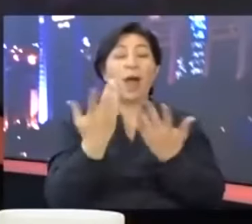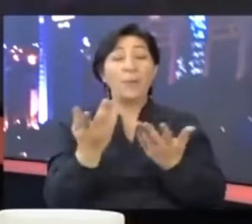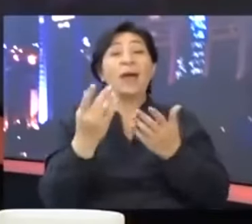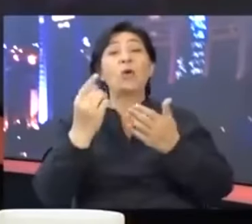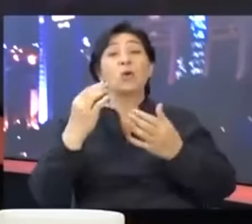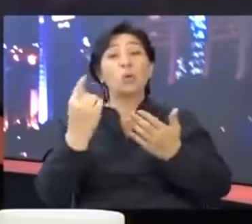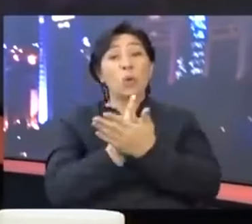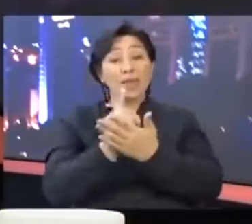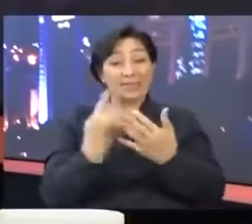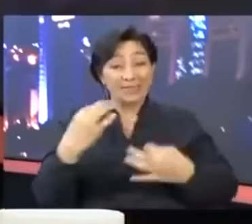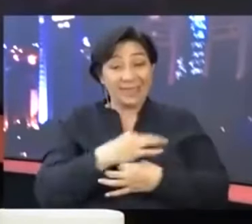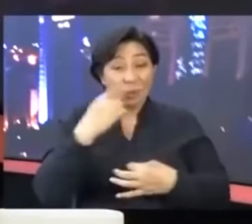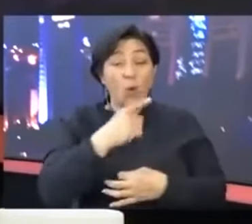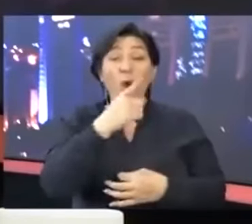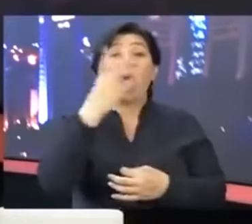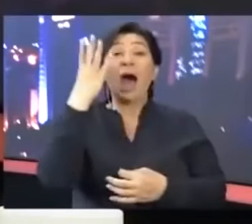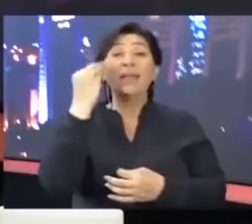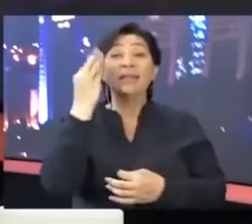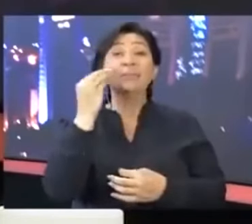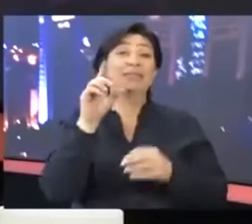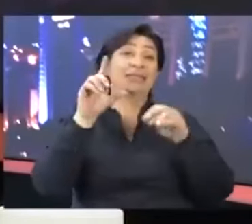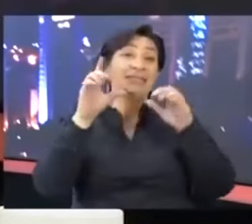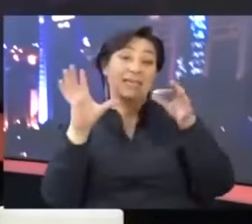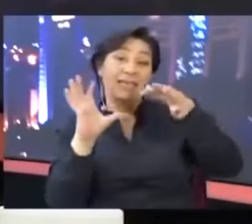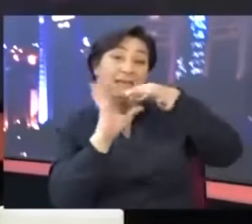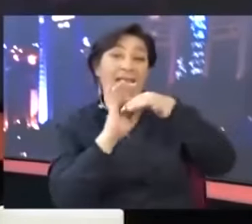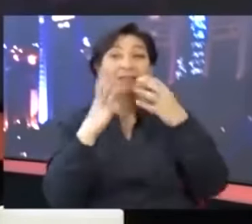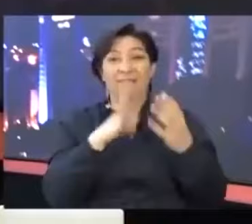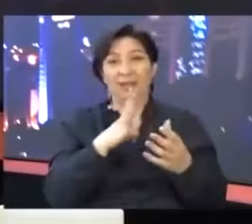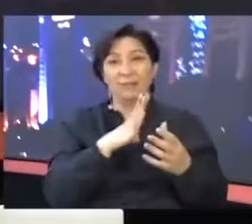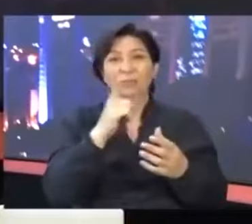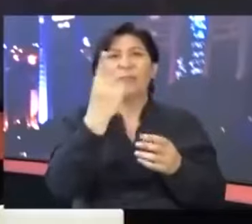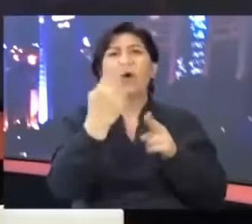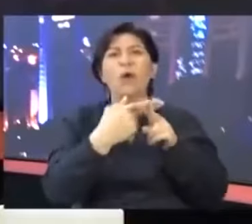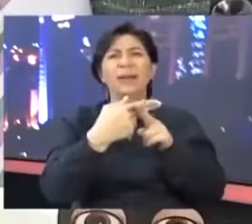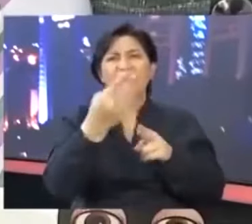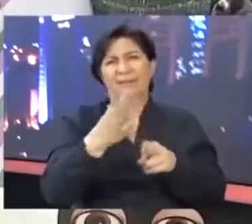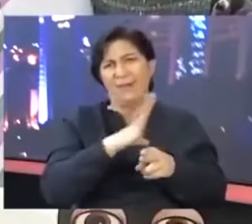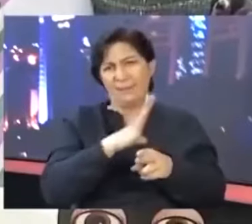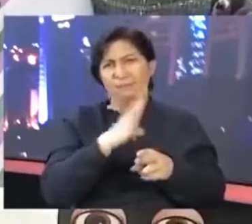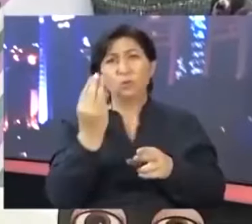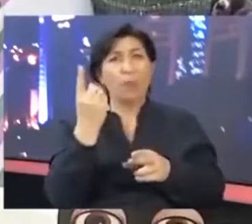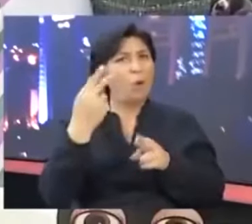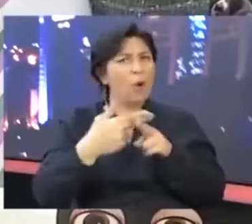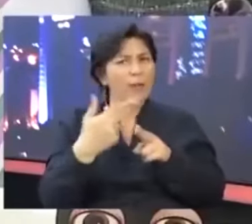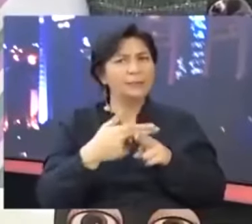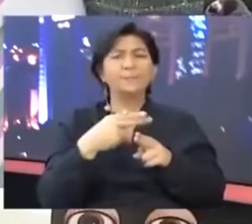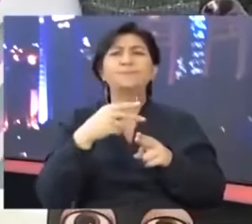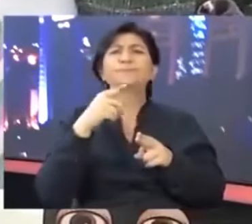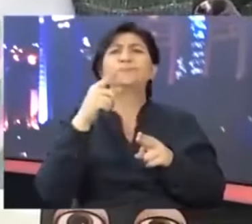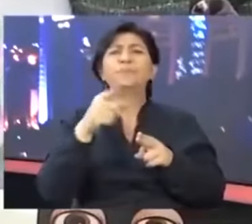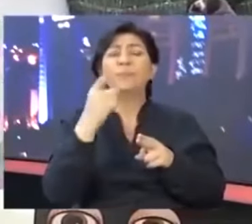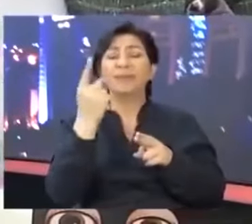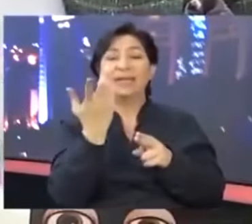Kur'an'a saygı göstermek onun manasını anlamakla ilişkili bir şey Bununla ilgili verilen bir örnek var bence çok güzel bir örnek yani Kur'an'ın